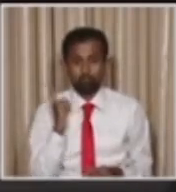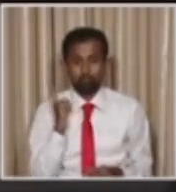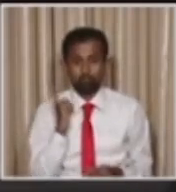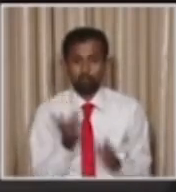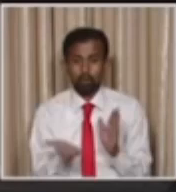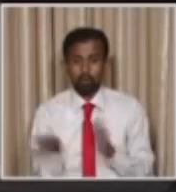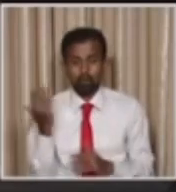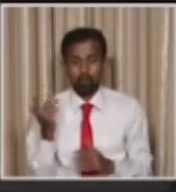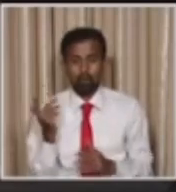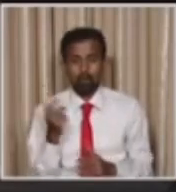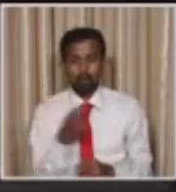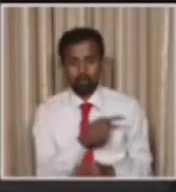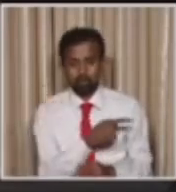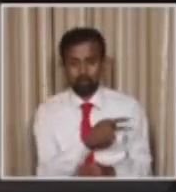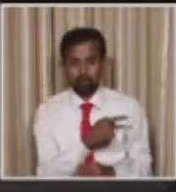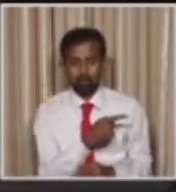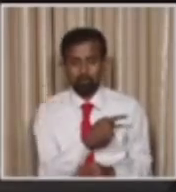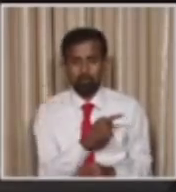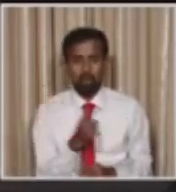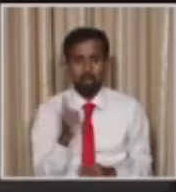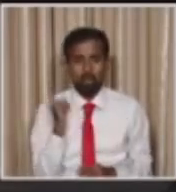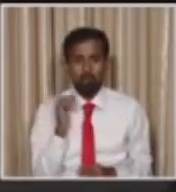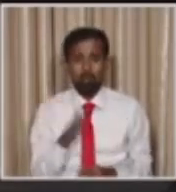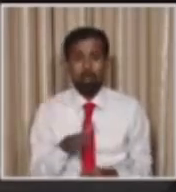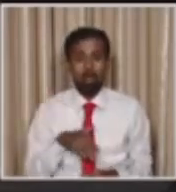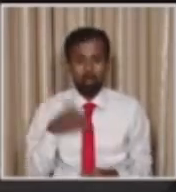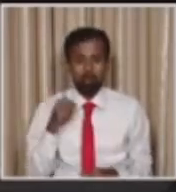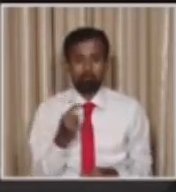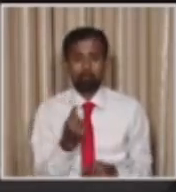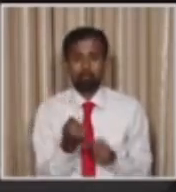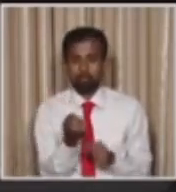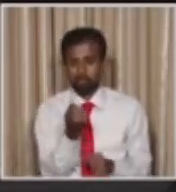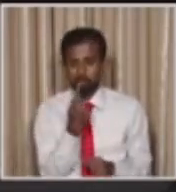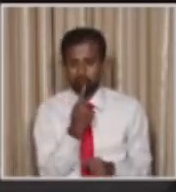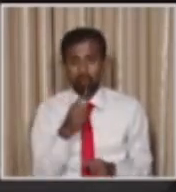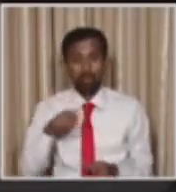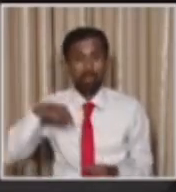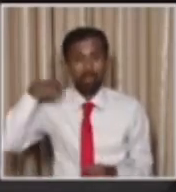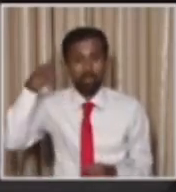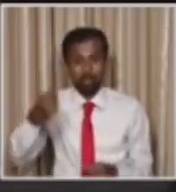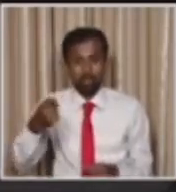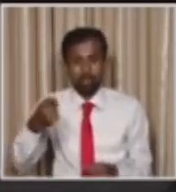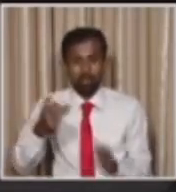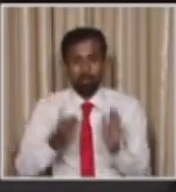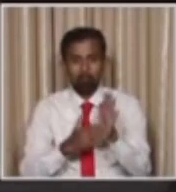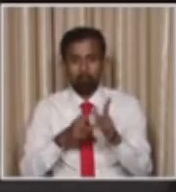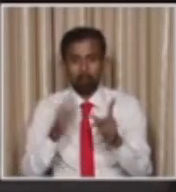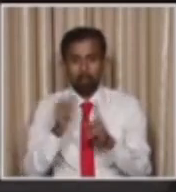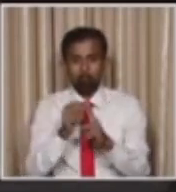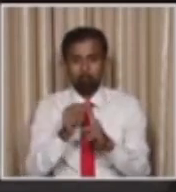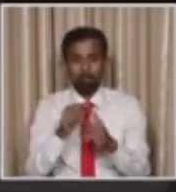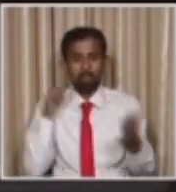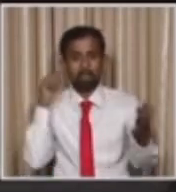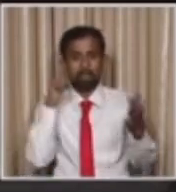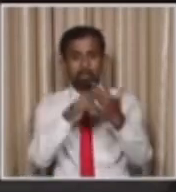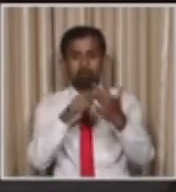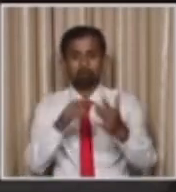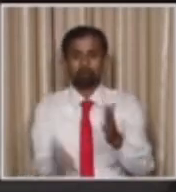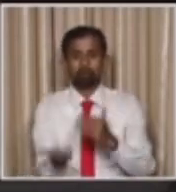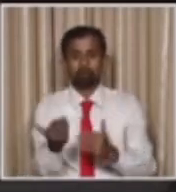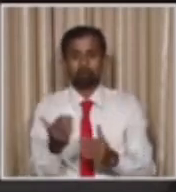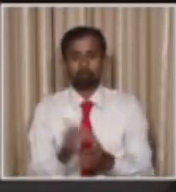එතුමා ආරක්ෂක හමුදා ප්‍රධානී හැටියට කිව්වලු හෙට මෙන්න මේ මැප් එක වෙනවා හෙට මේ ටාගට් එකට යන්න ඕනේ